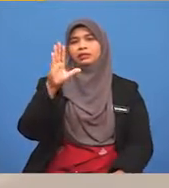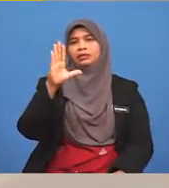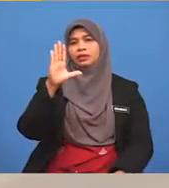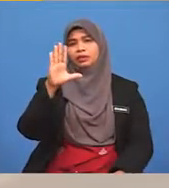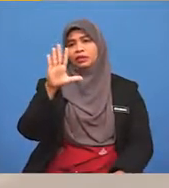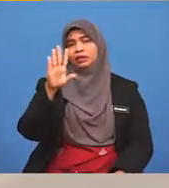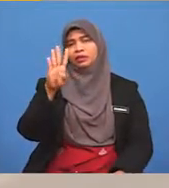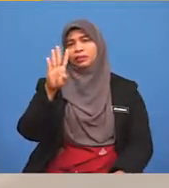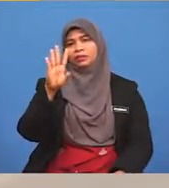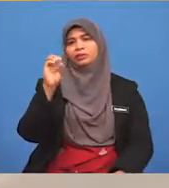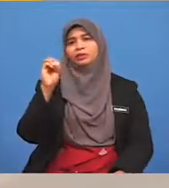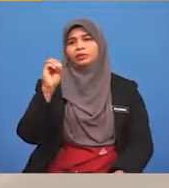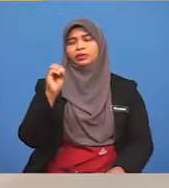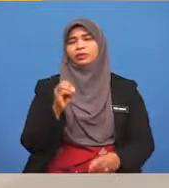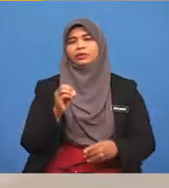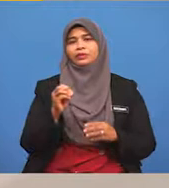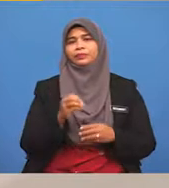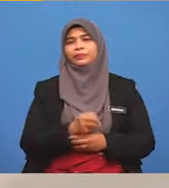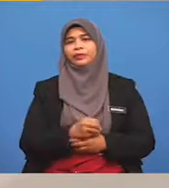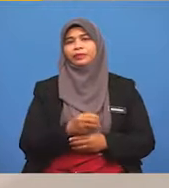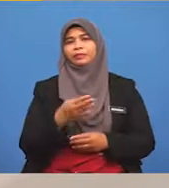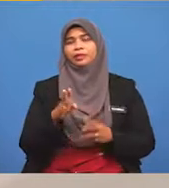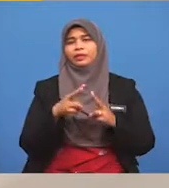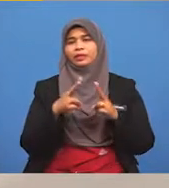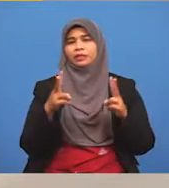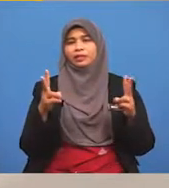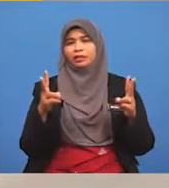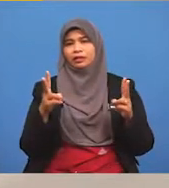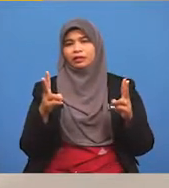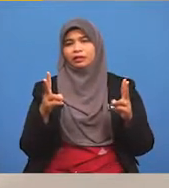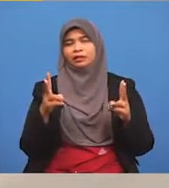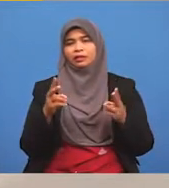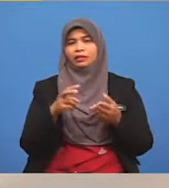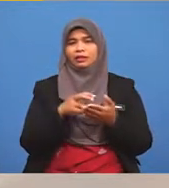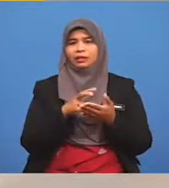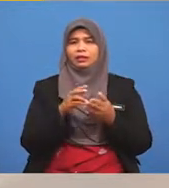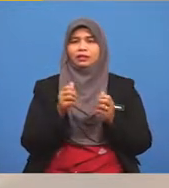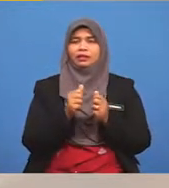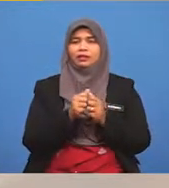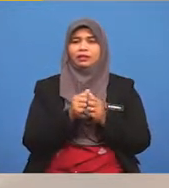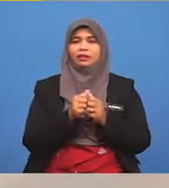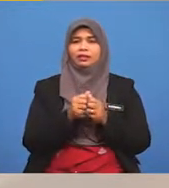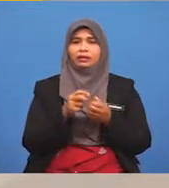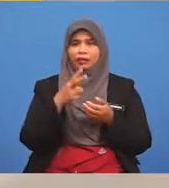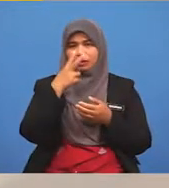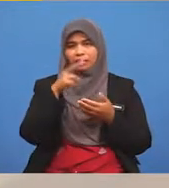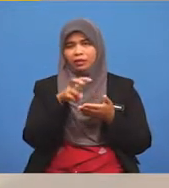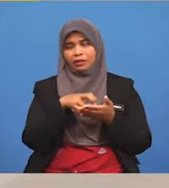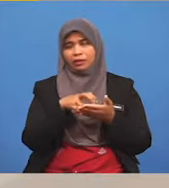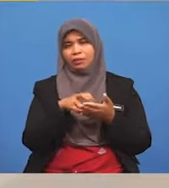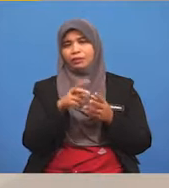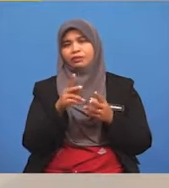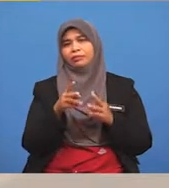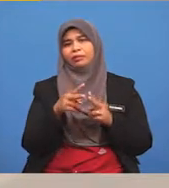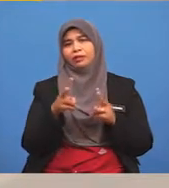3,450 bab kecil. Beliau sangat teliti dengan menyelidiki para perawi sebuah